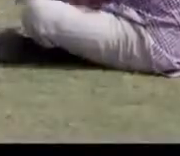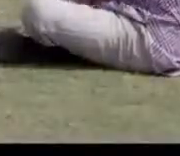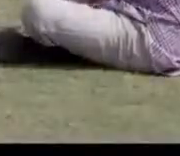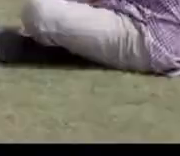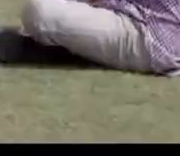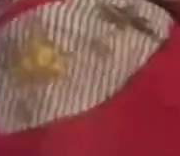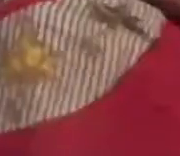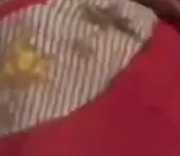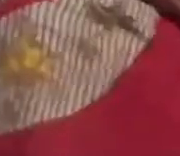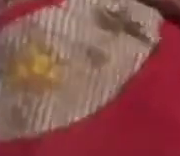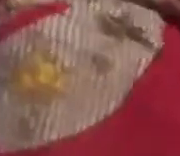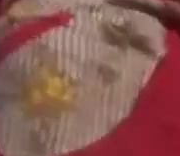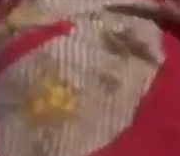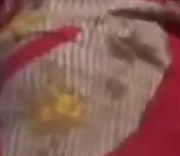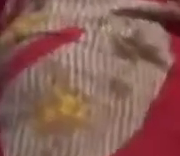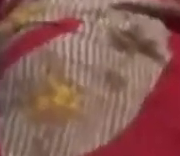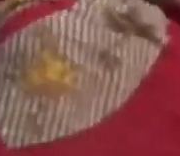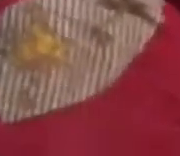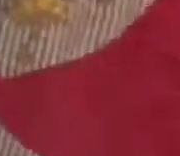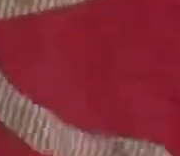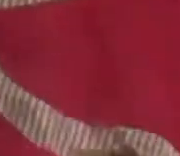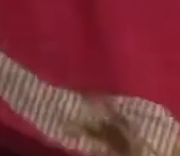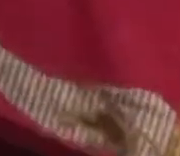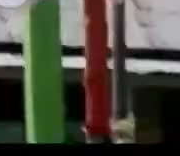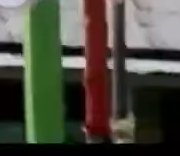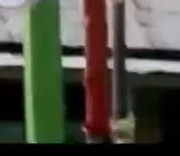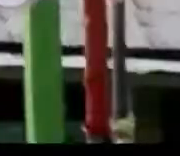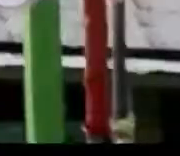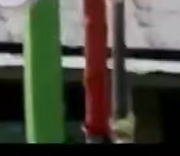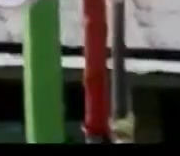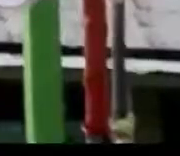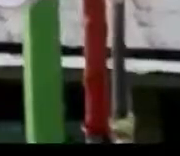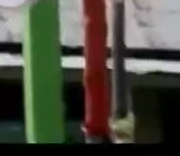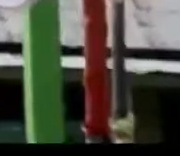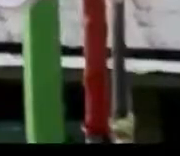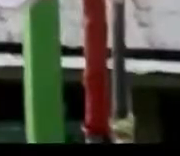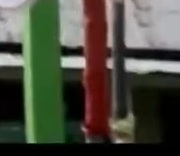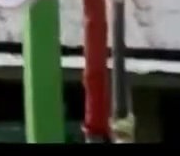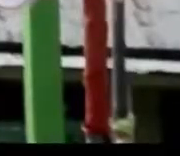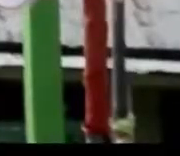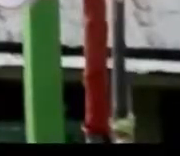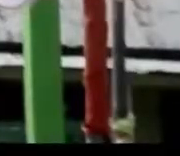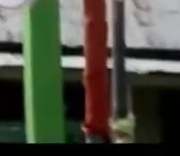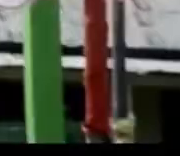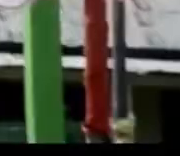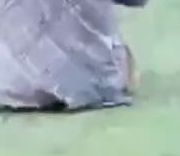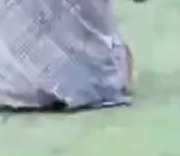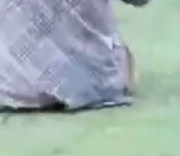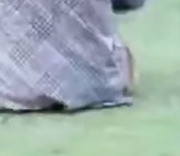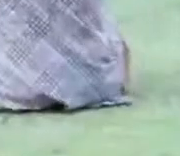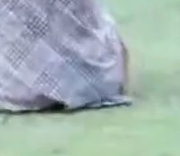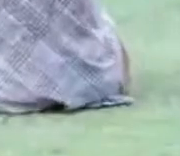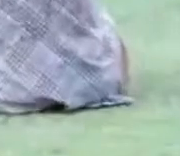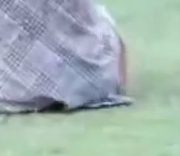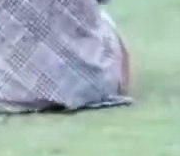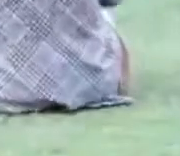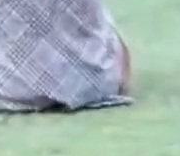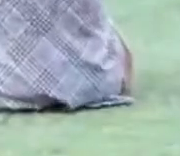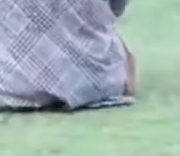সচেতন। দুর্যোগ মোকাবেলায় ভাইরে আছে হাতিয়ার, আছে স্ট্যান্ডিং অর্ডার অন ডিজাস্টার,